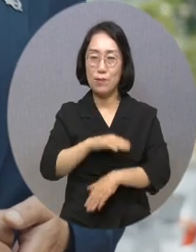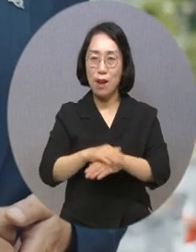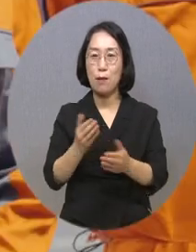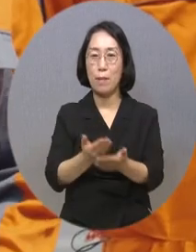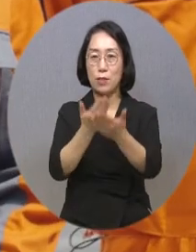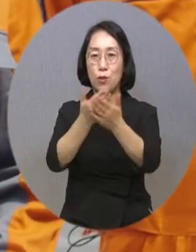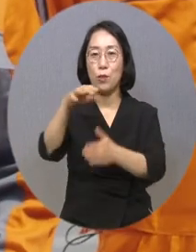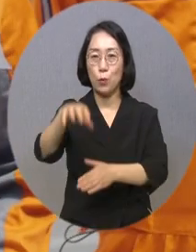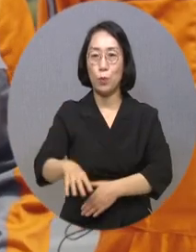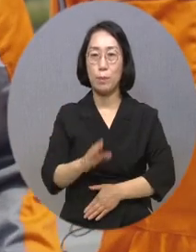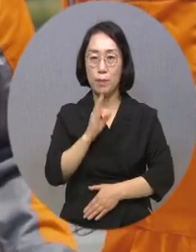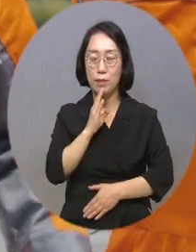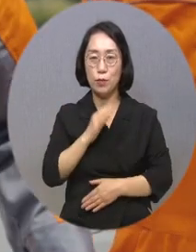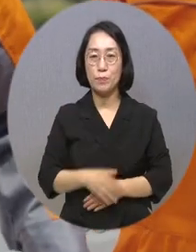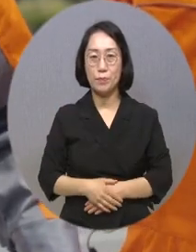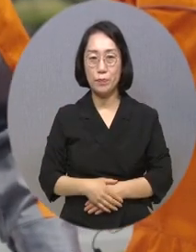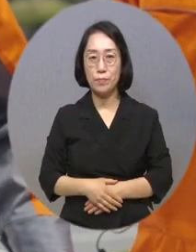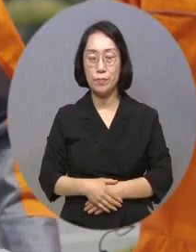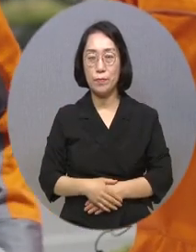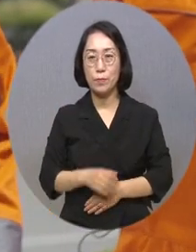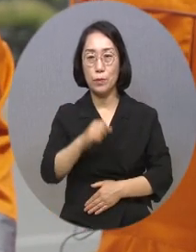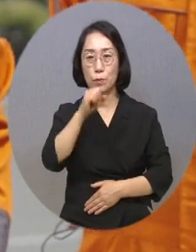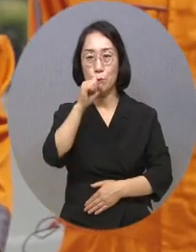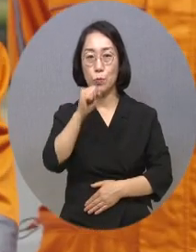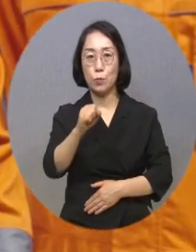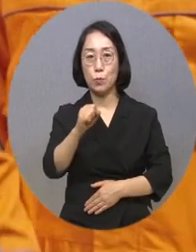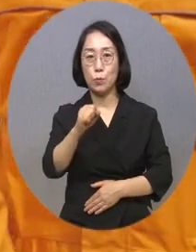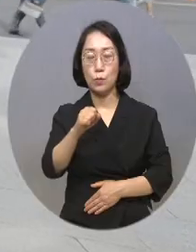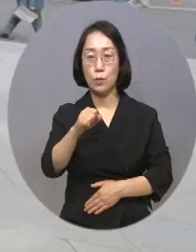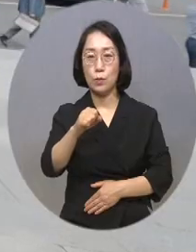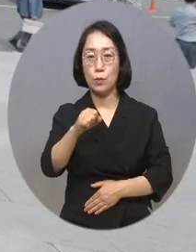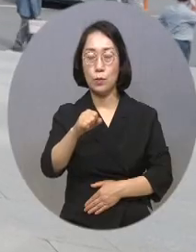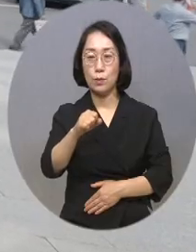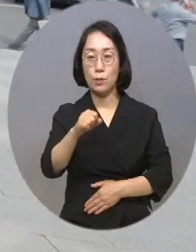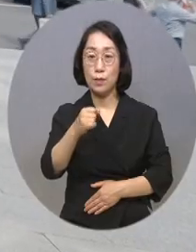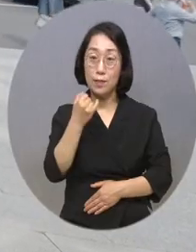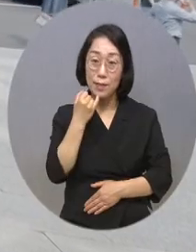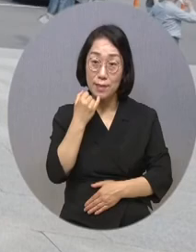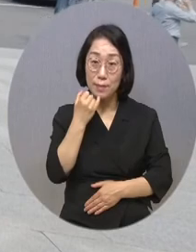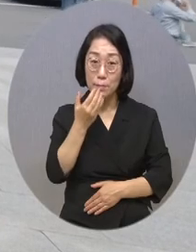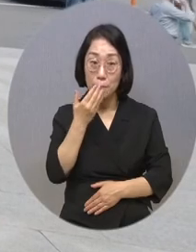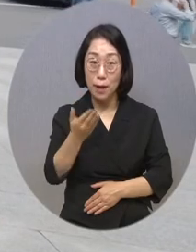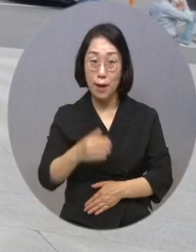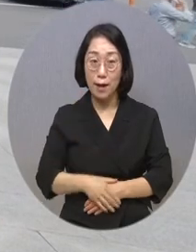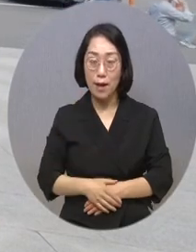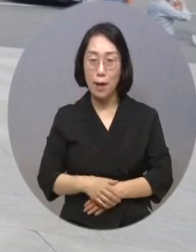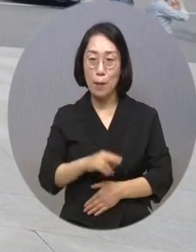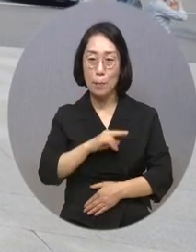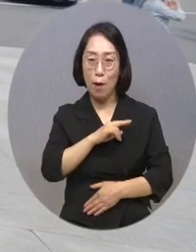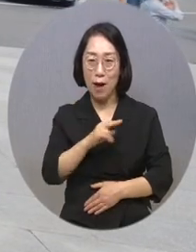그런 곳이네. 어떻게 주변에 괜찮은 깡자리가 있나요? 가만히 있던 명함 하나 주시면 돼요.